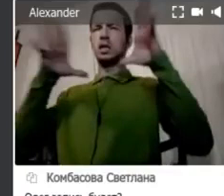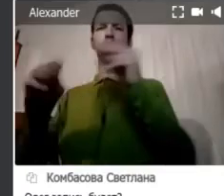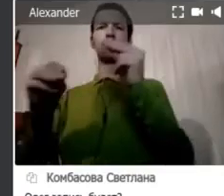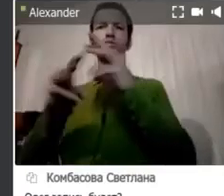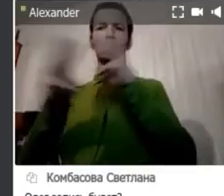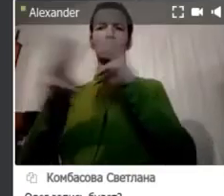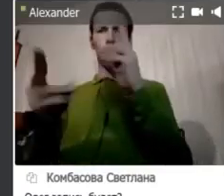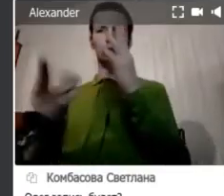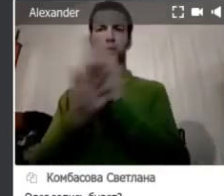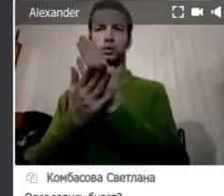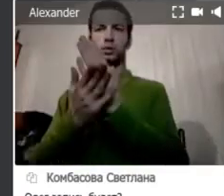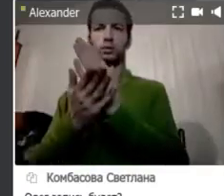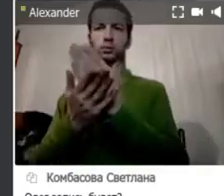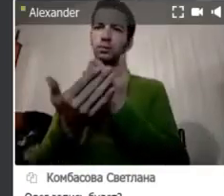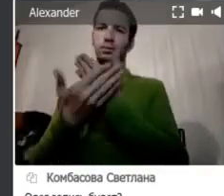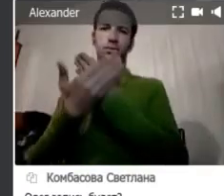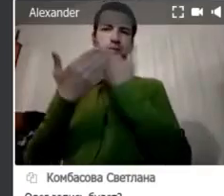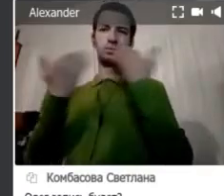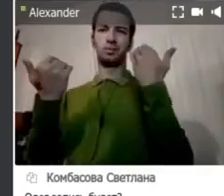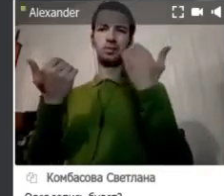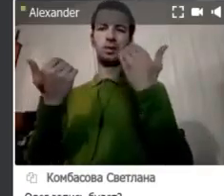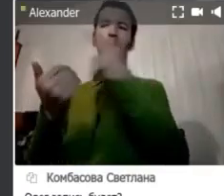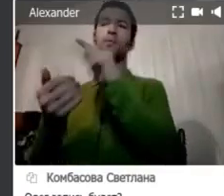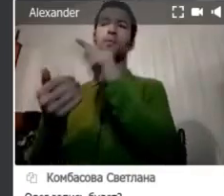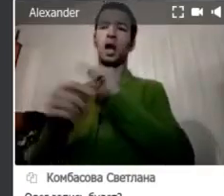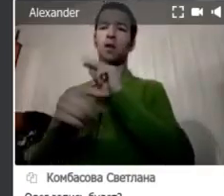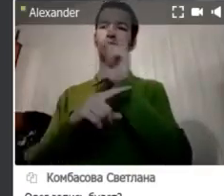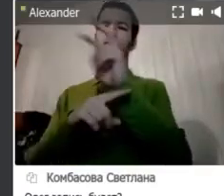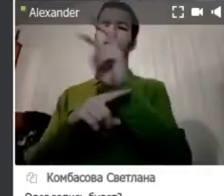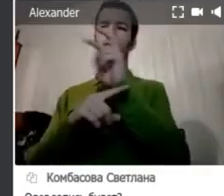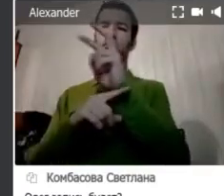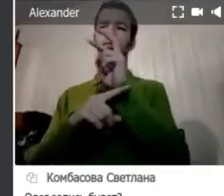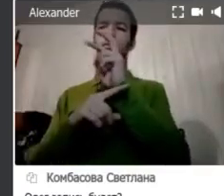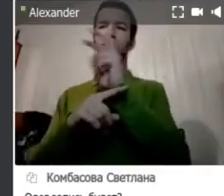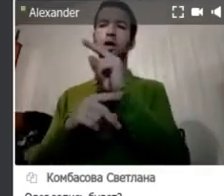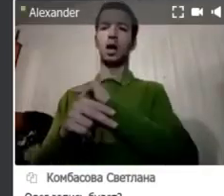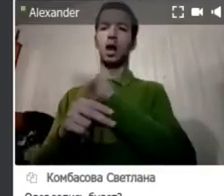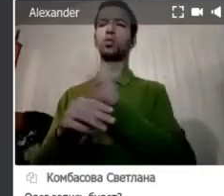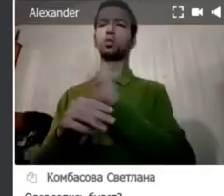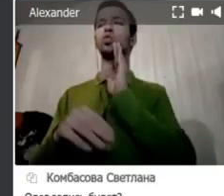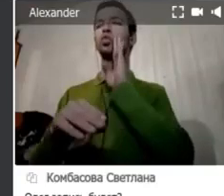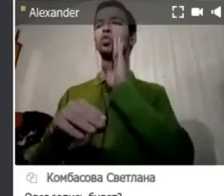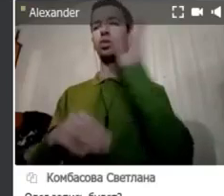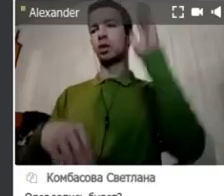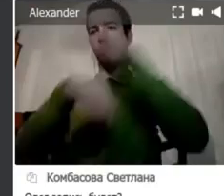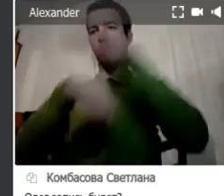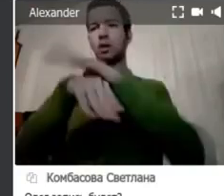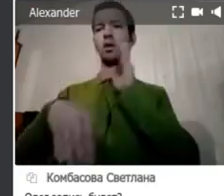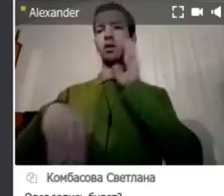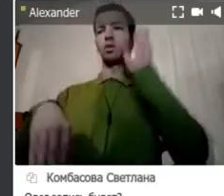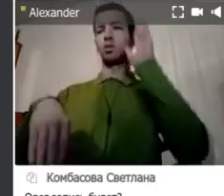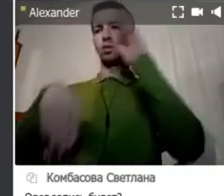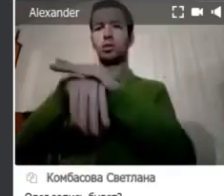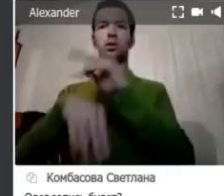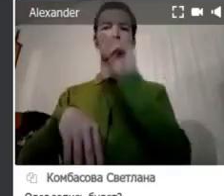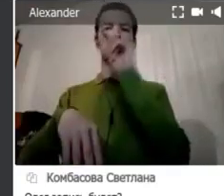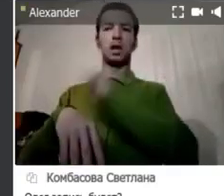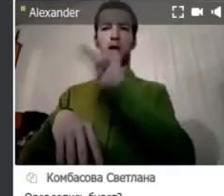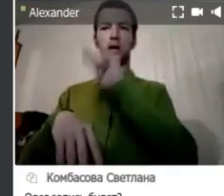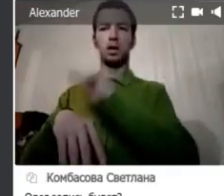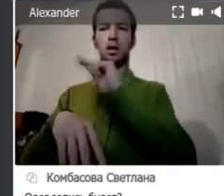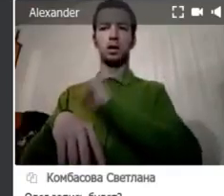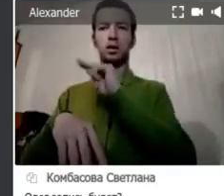до пенсии, и, в общем-то, в итоге имеют очень мало денег. Второй сектор – это S,